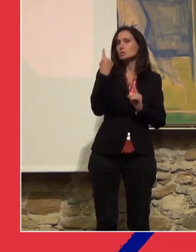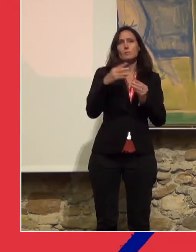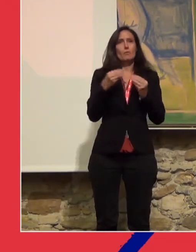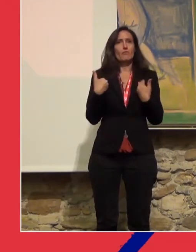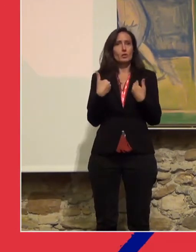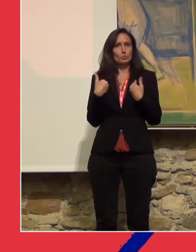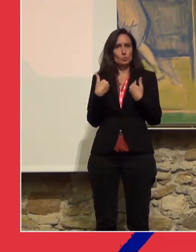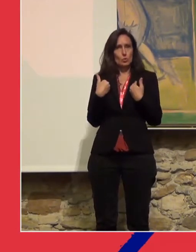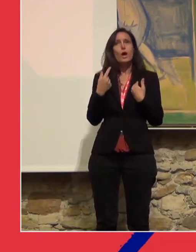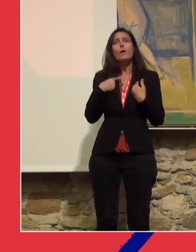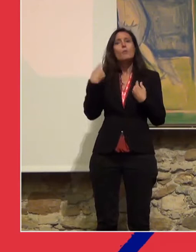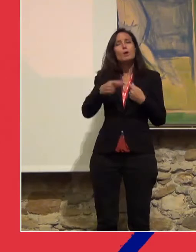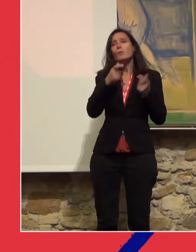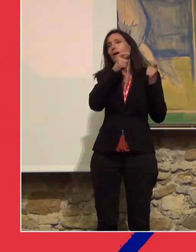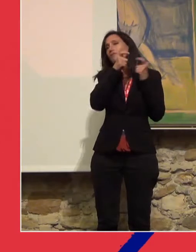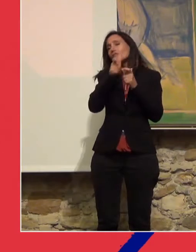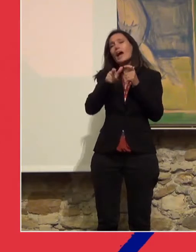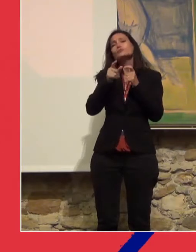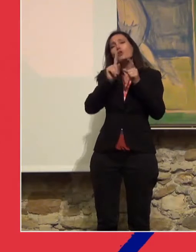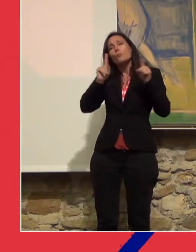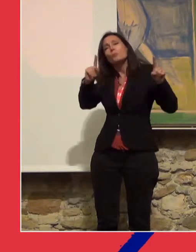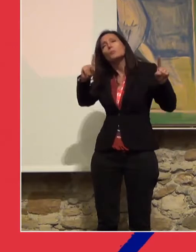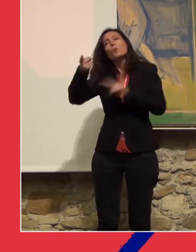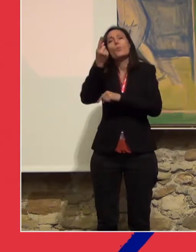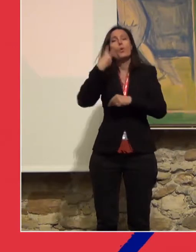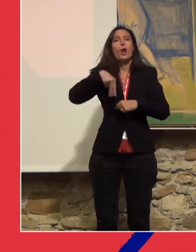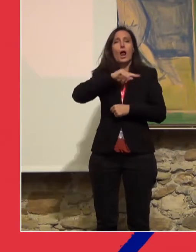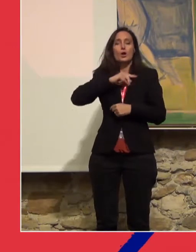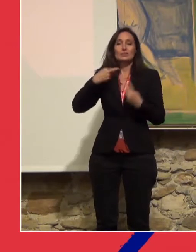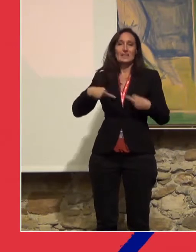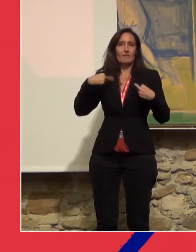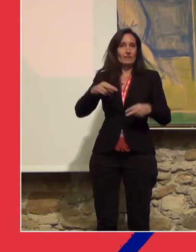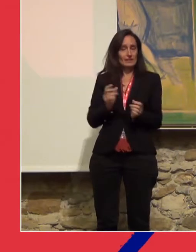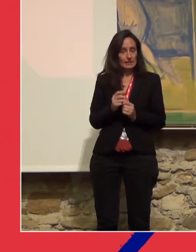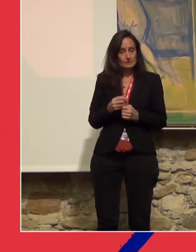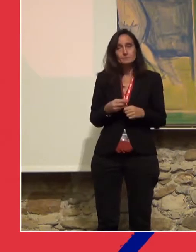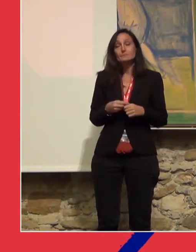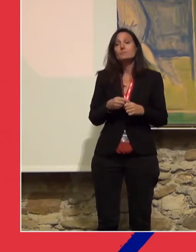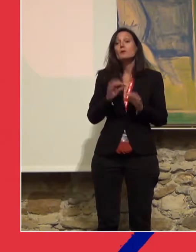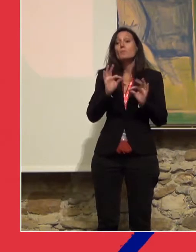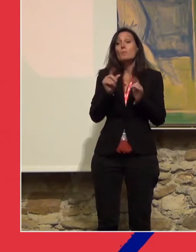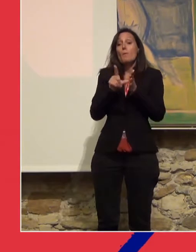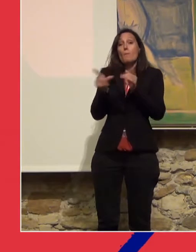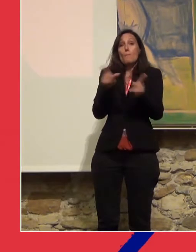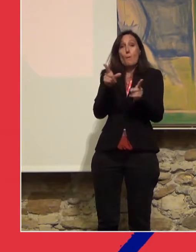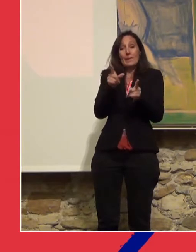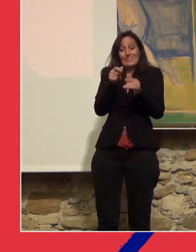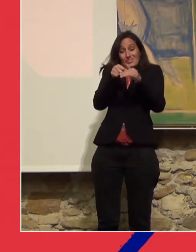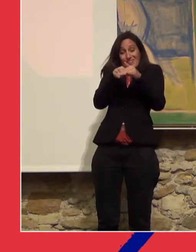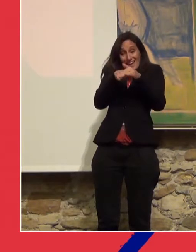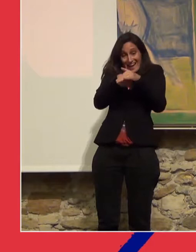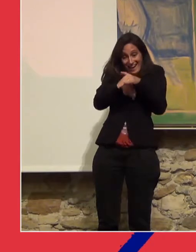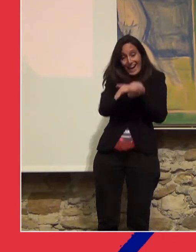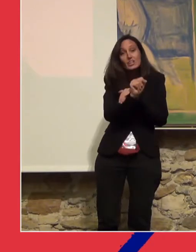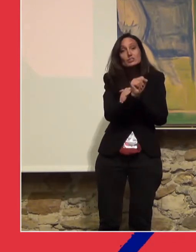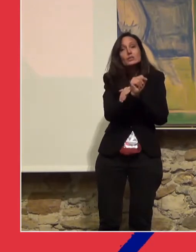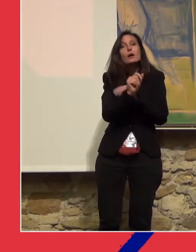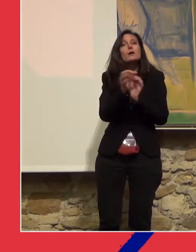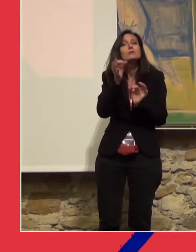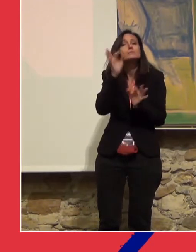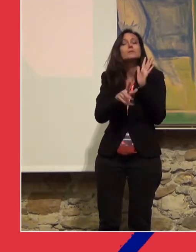vita. Mai come alla nascita noi siamo stati così vicini alla morte.